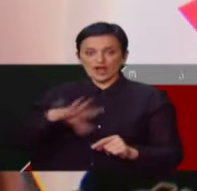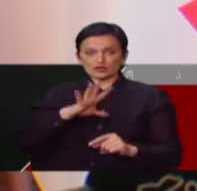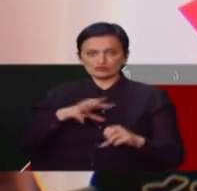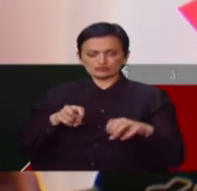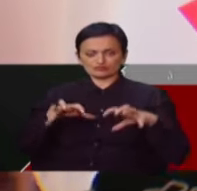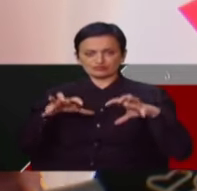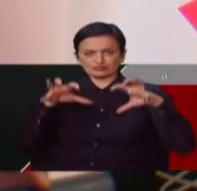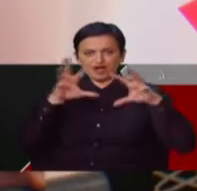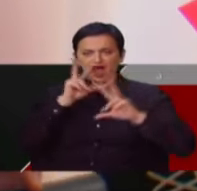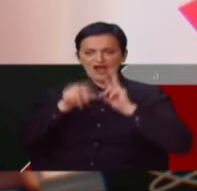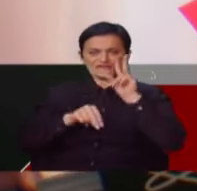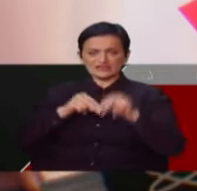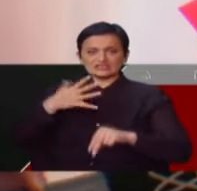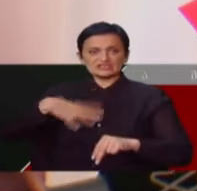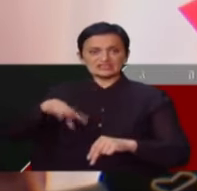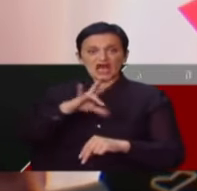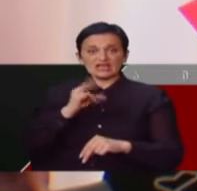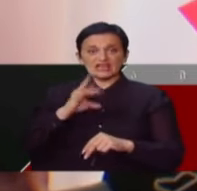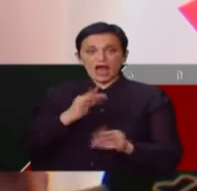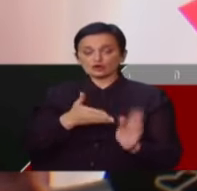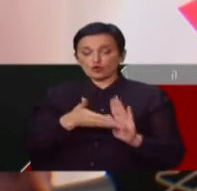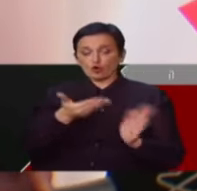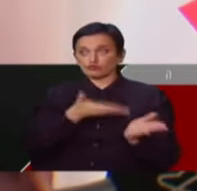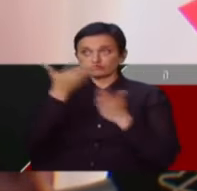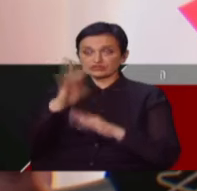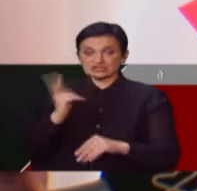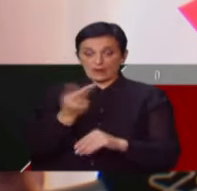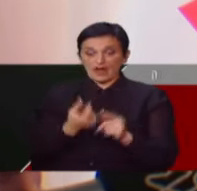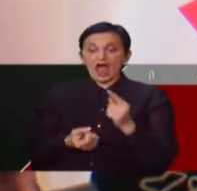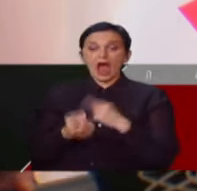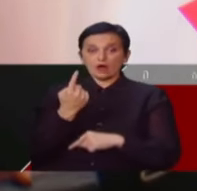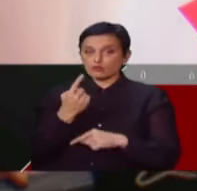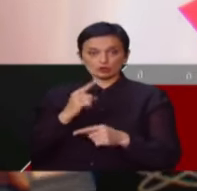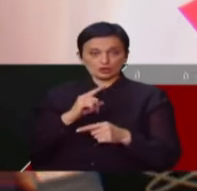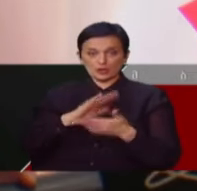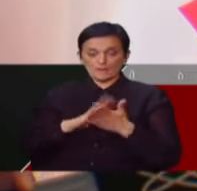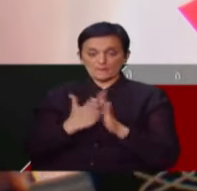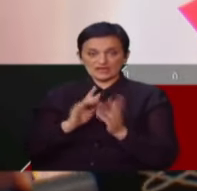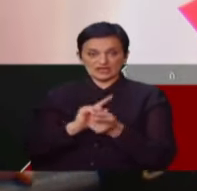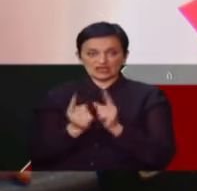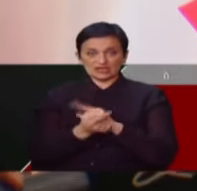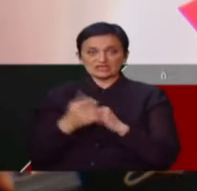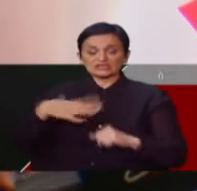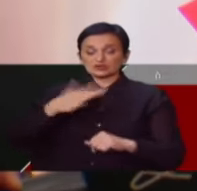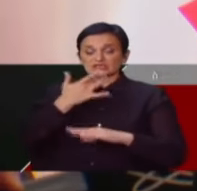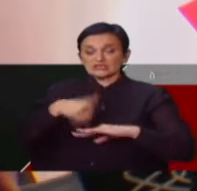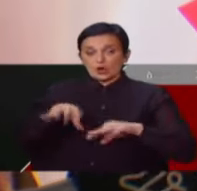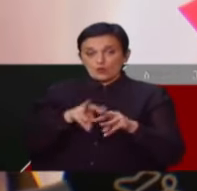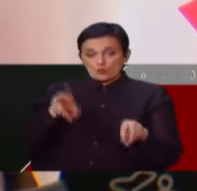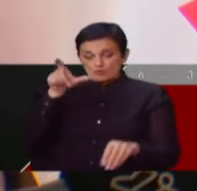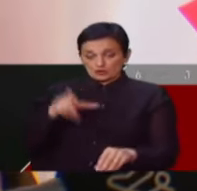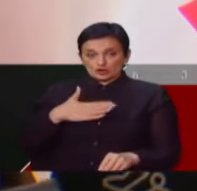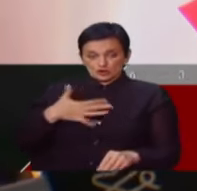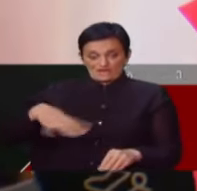ატეხილი, რომ საქართველოს არ იწოევდა თურმე ნატო ამ სამიტზე. შემდეგ აღმოჩნდა, რომ ვითარება პირიქით იყო და საქართველოს საგარეო საქმეთა მინისტრი